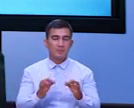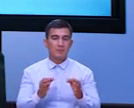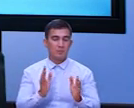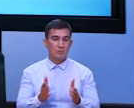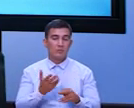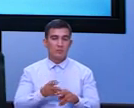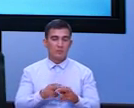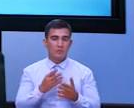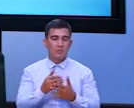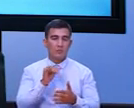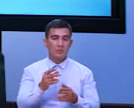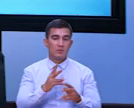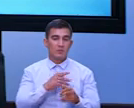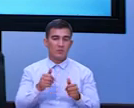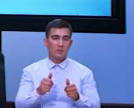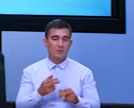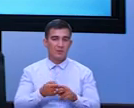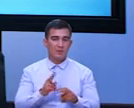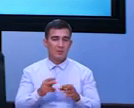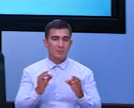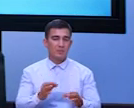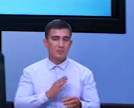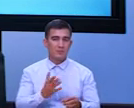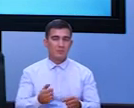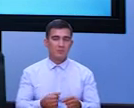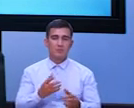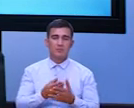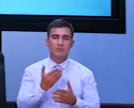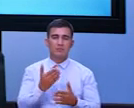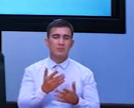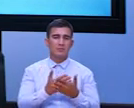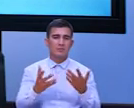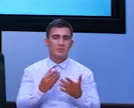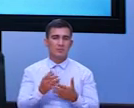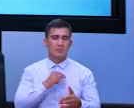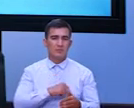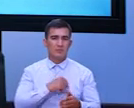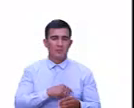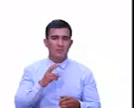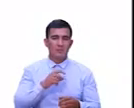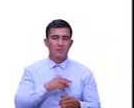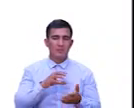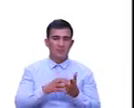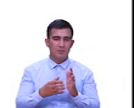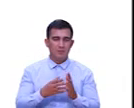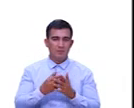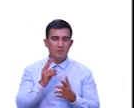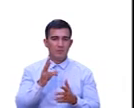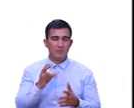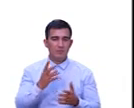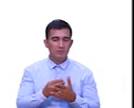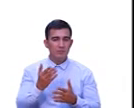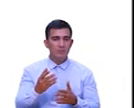demak biz formulani to'g'ri tanlaganmiz. Demak, bu yerda K ning birligi newton ko'paytirilgan metr kvadrat bo'lu Coulomb